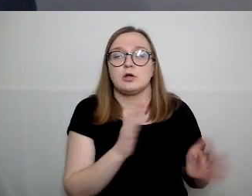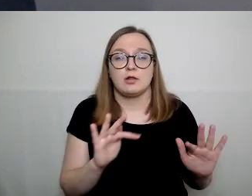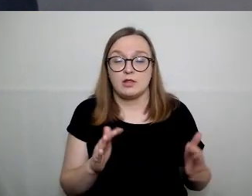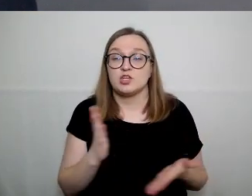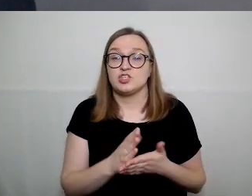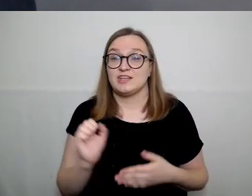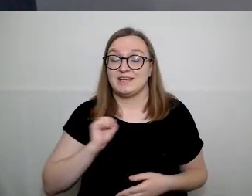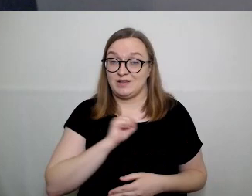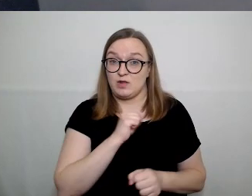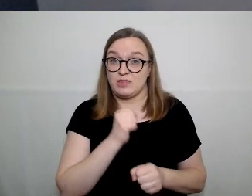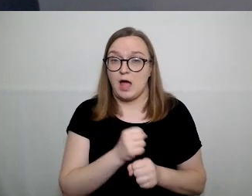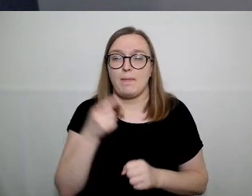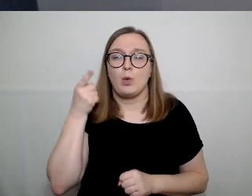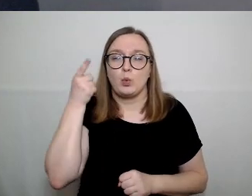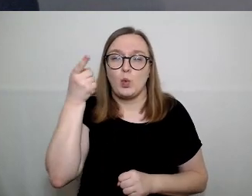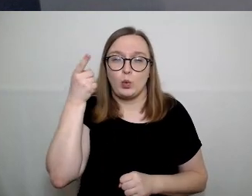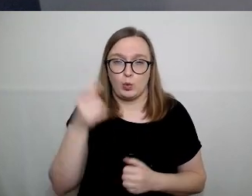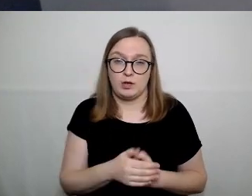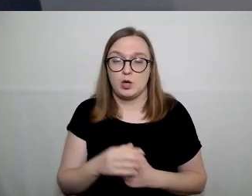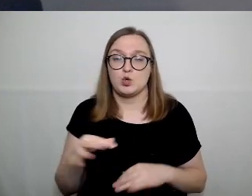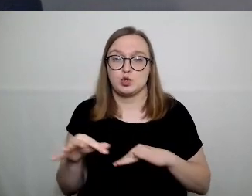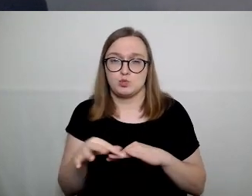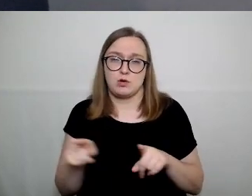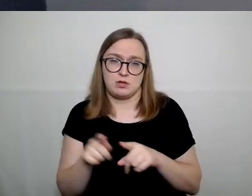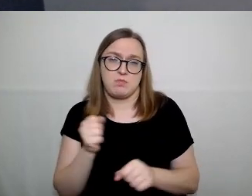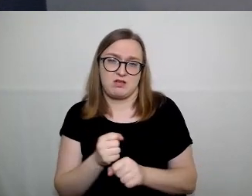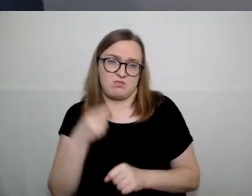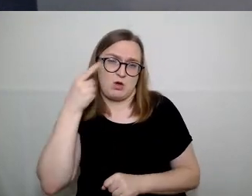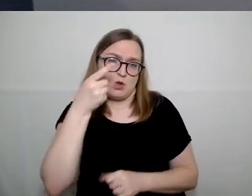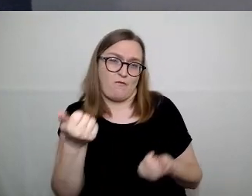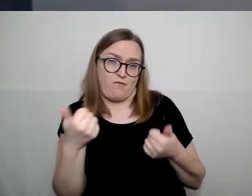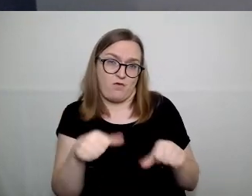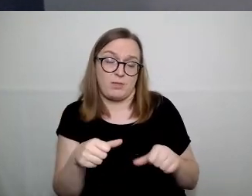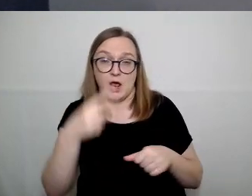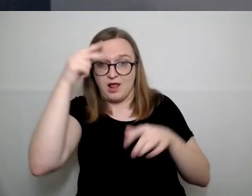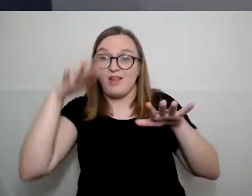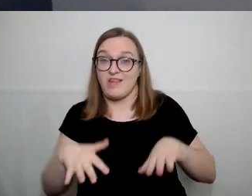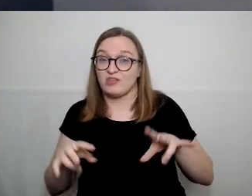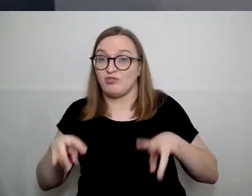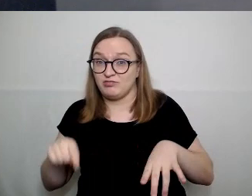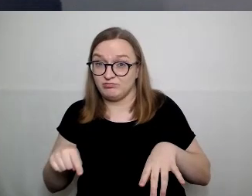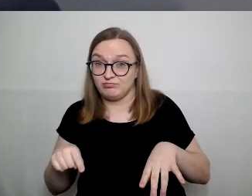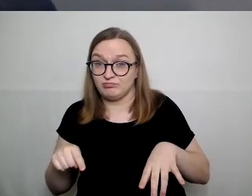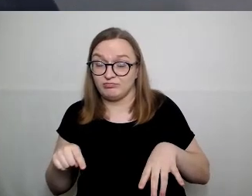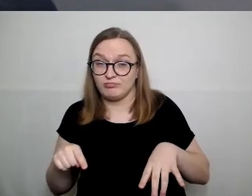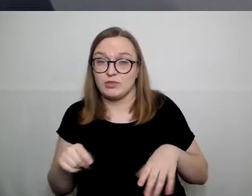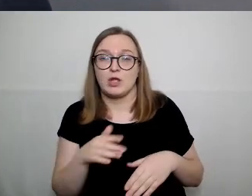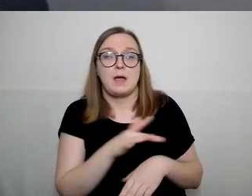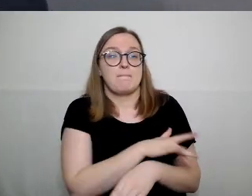darbas nuotolinis. Žmona irgi tokį patį darbą dirba. Būdama Lietuvoj, aptarnauja